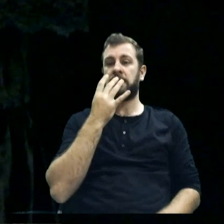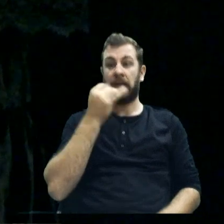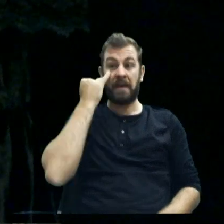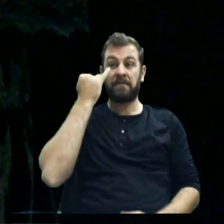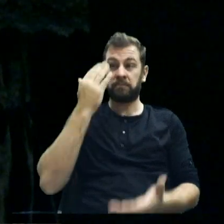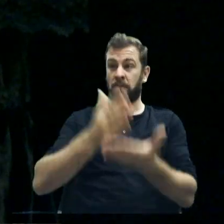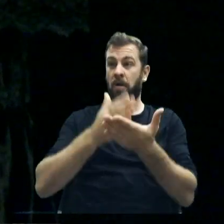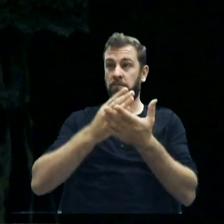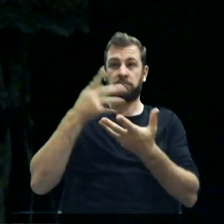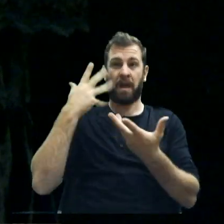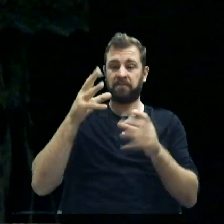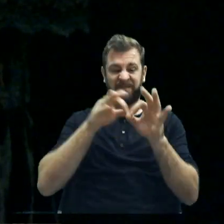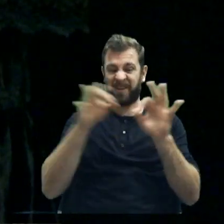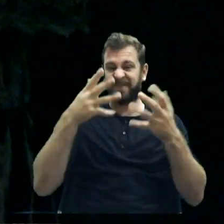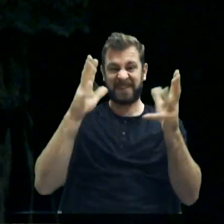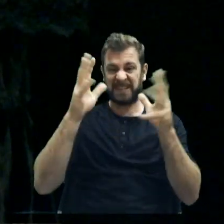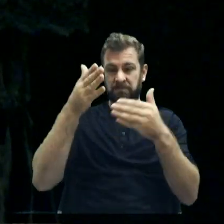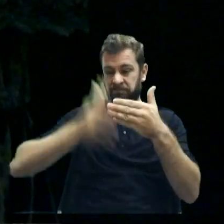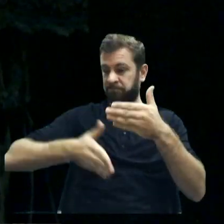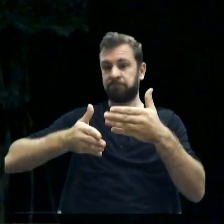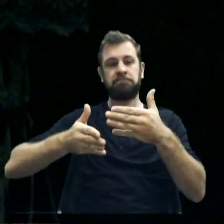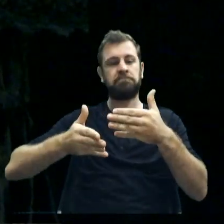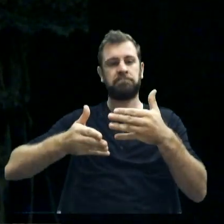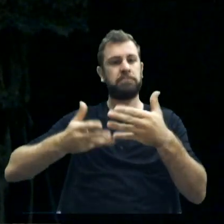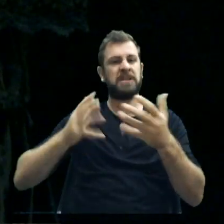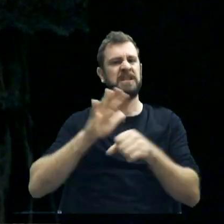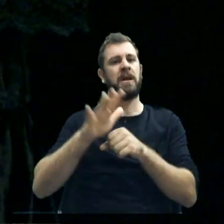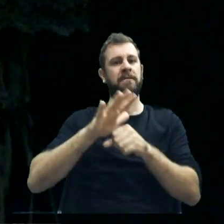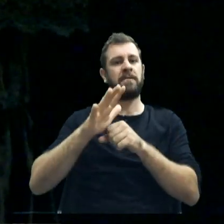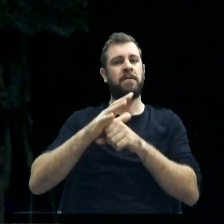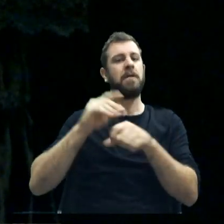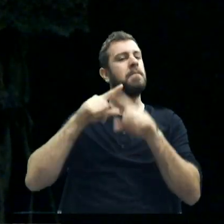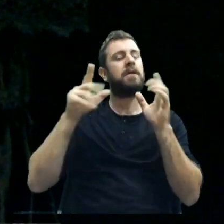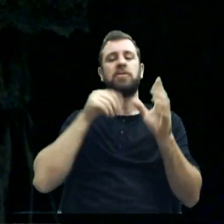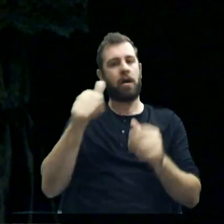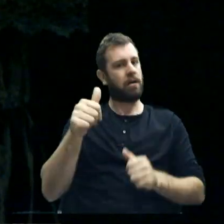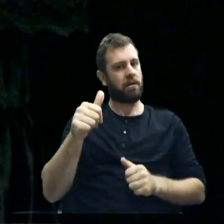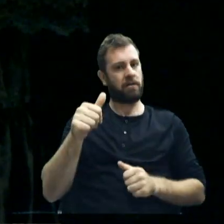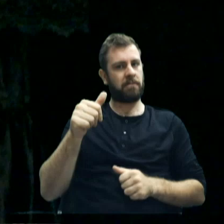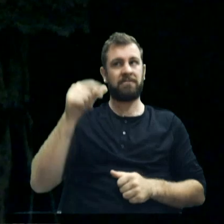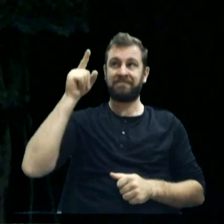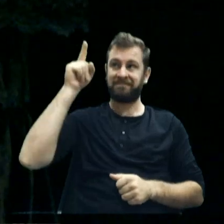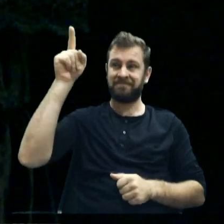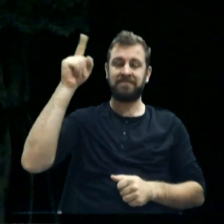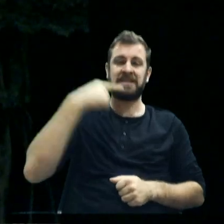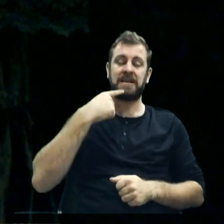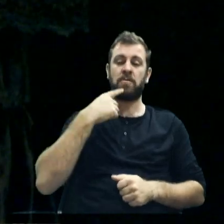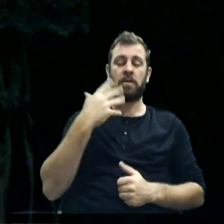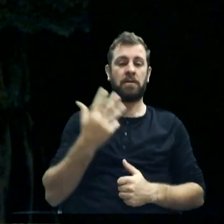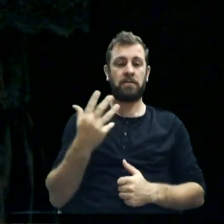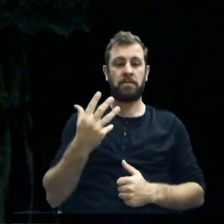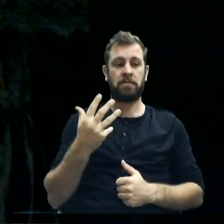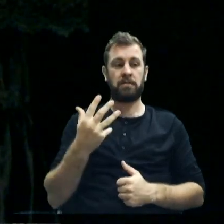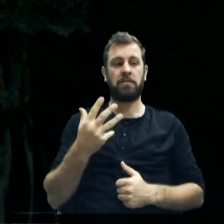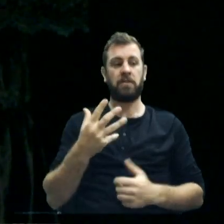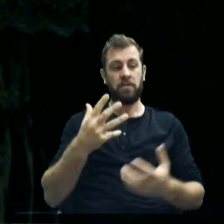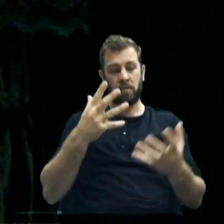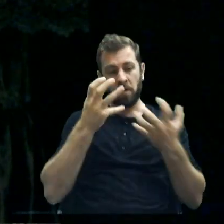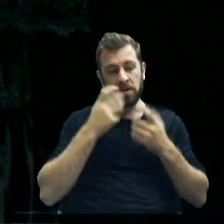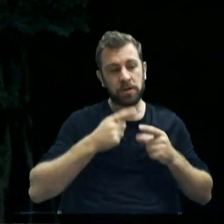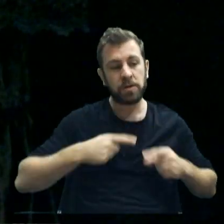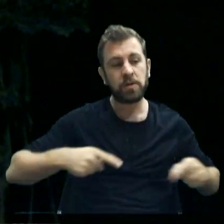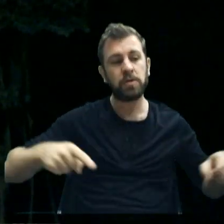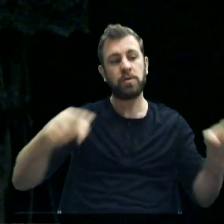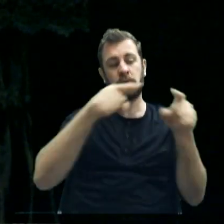enough. But he didn't. He makes it a point to say, with that light, I want you to what? يَمْشِي بِهِ فِي النَّاسِ,